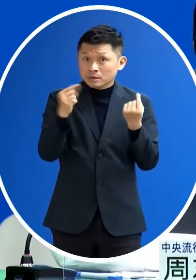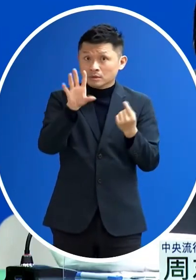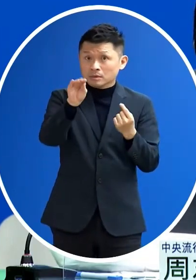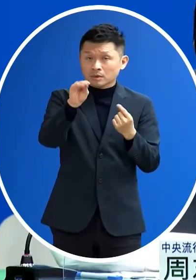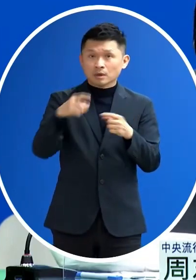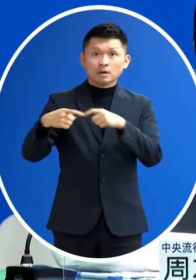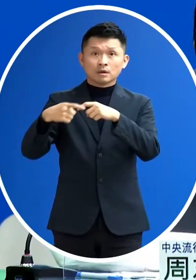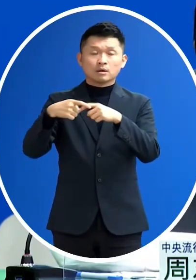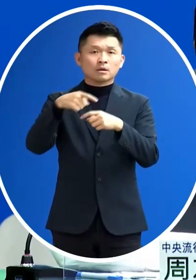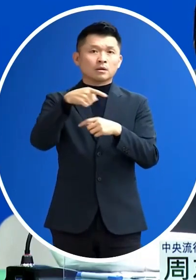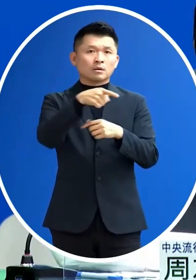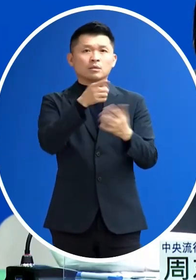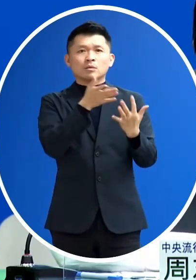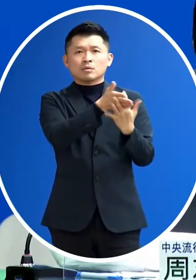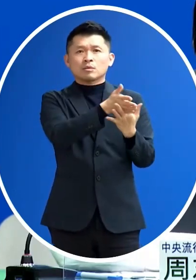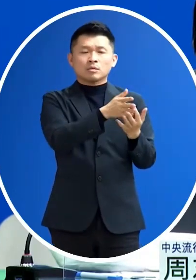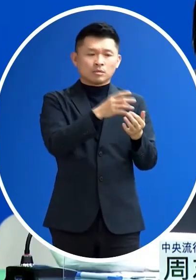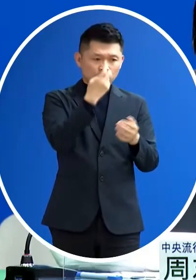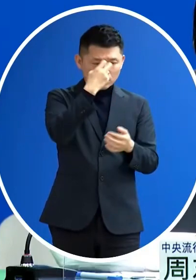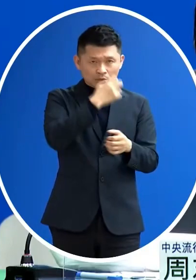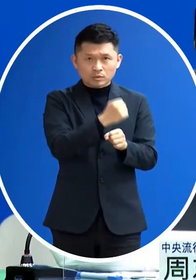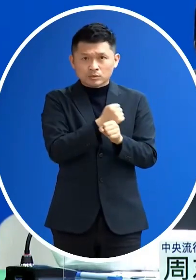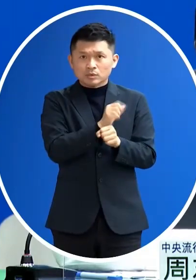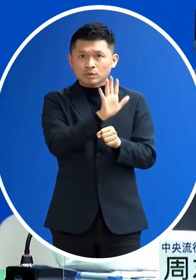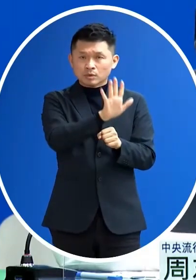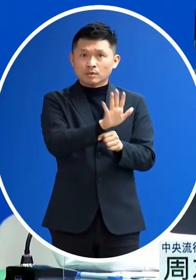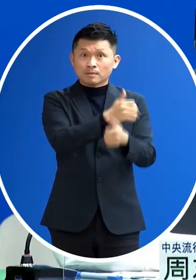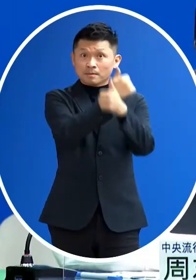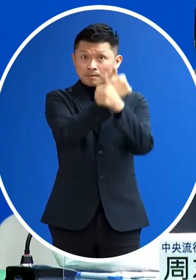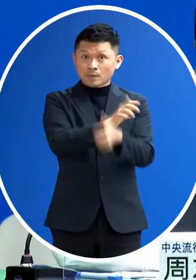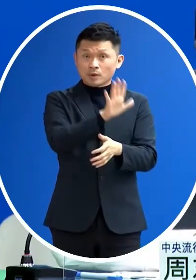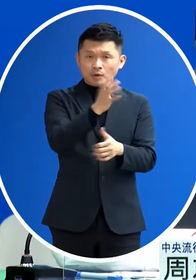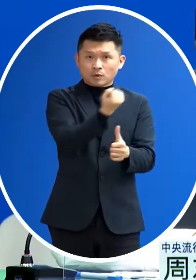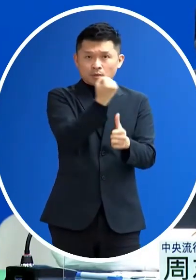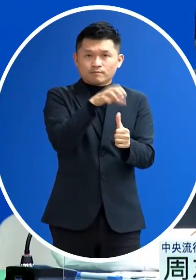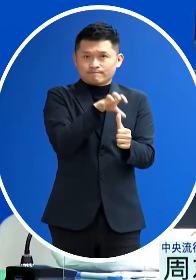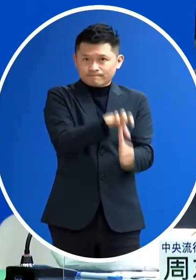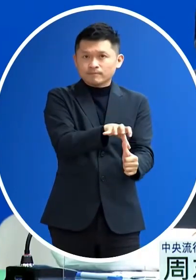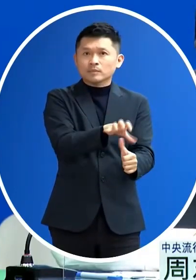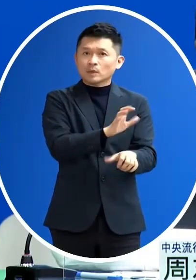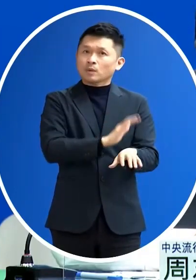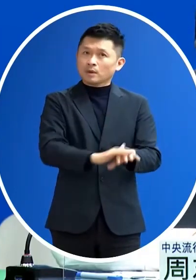经介入处理，预期应该是会有一些处理的经验可以控制住这个疫情的。